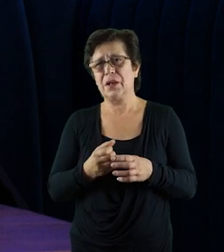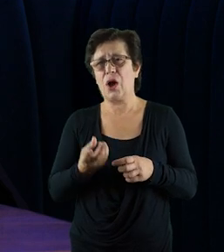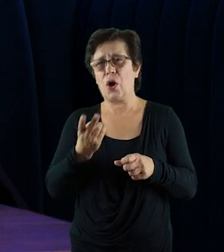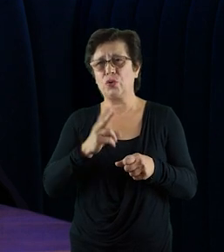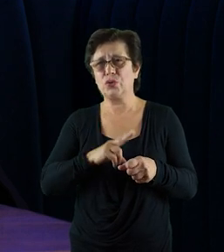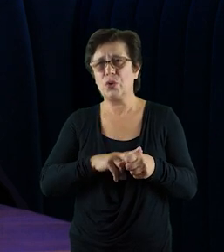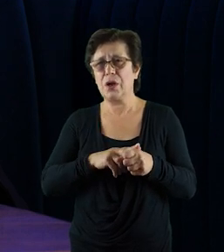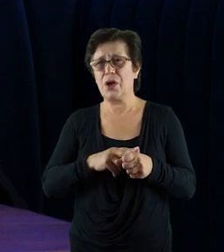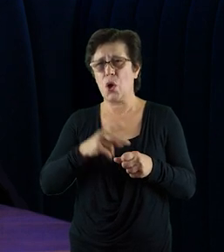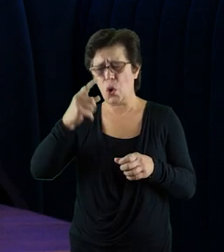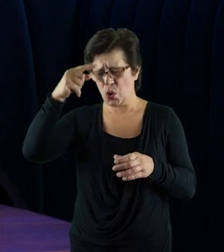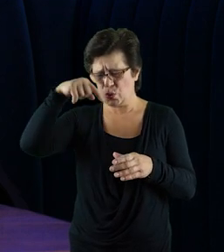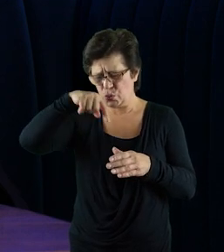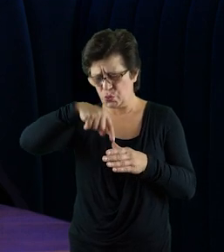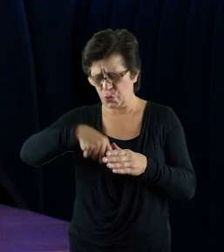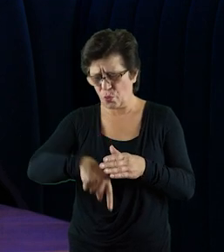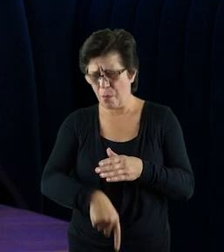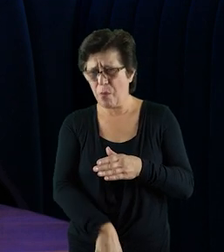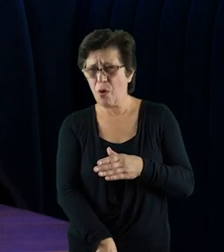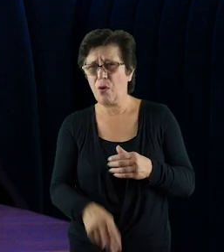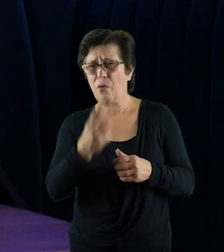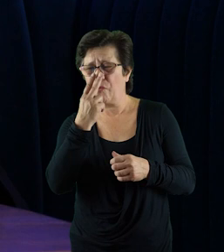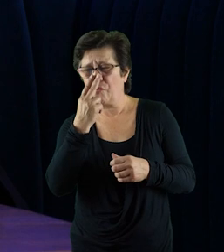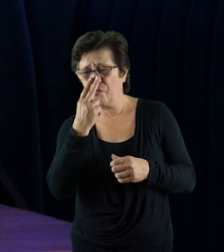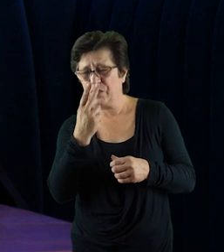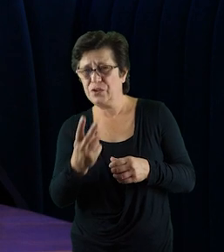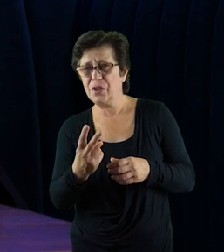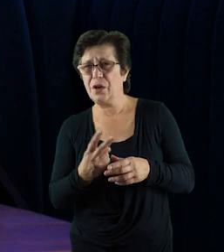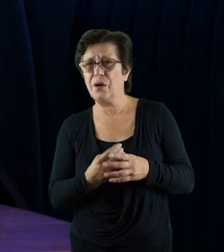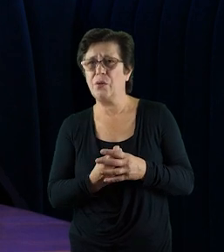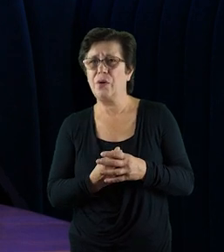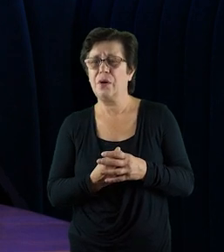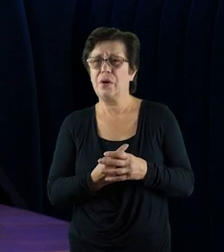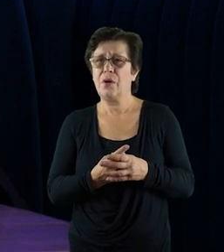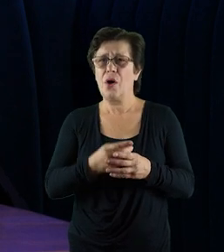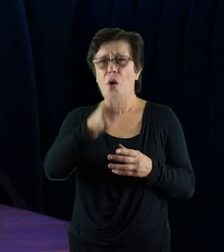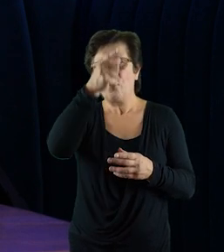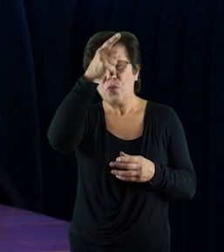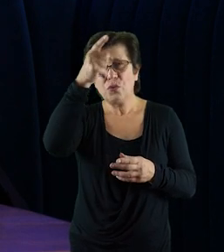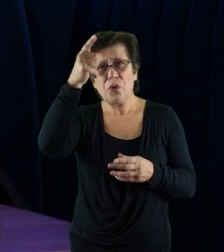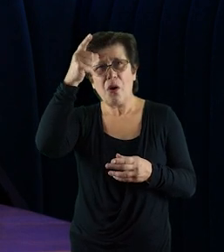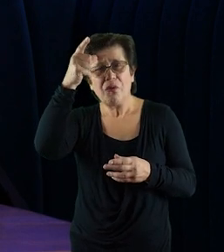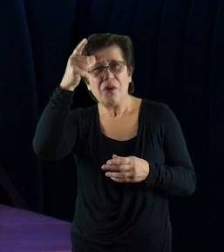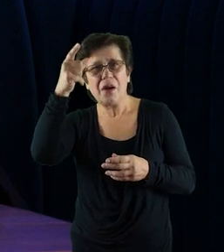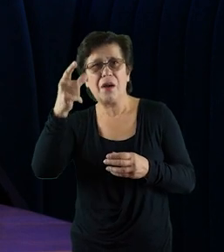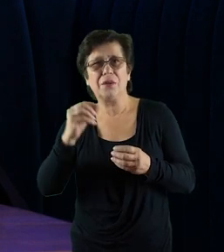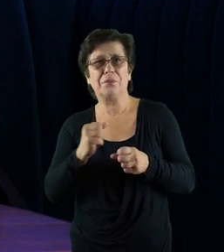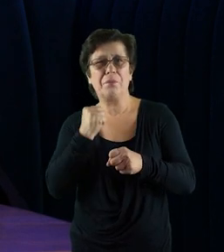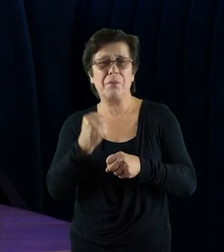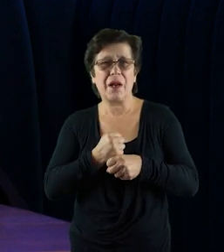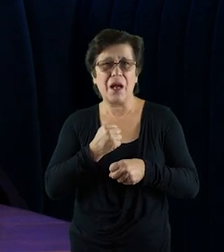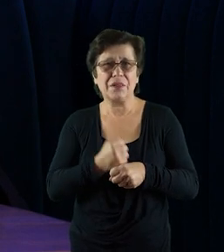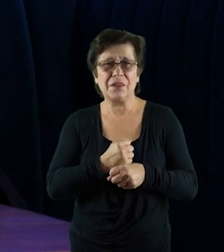tak naprawdę widział bardzo głęboko. Widział w twórczości ludowej, widział w